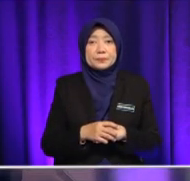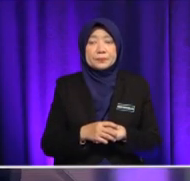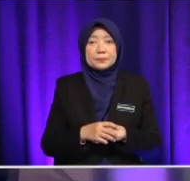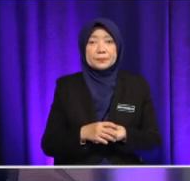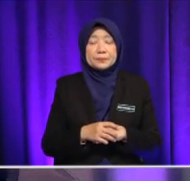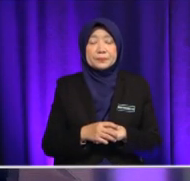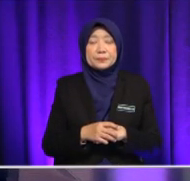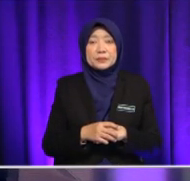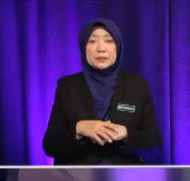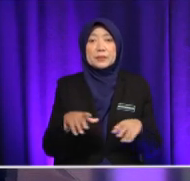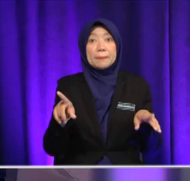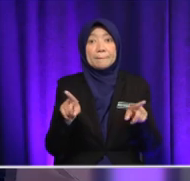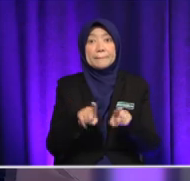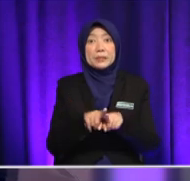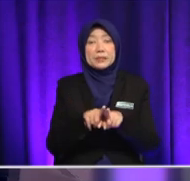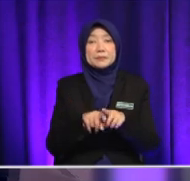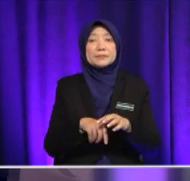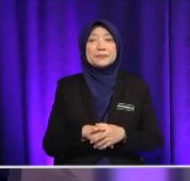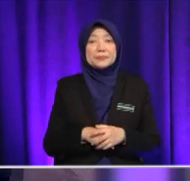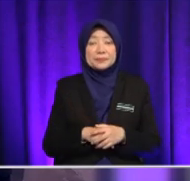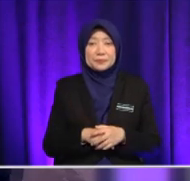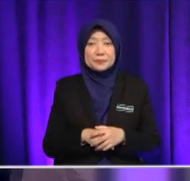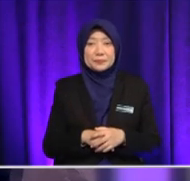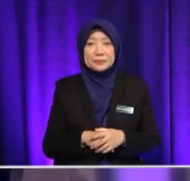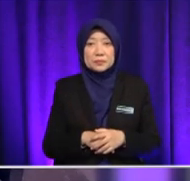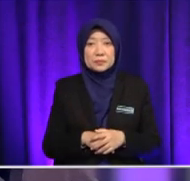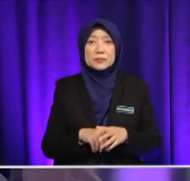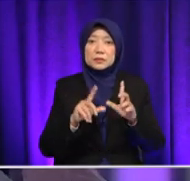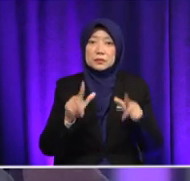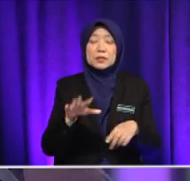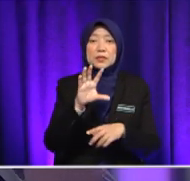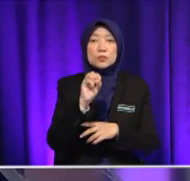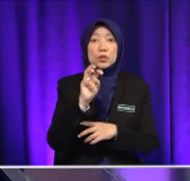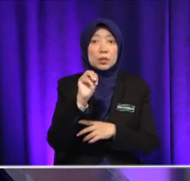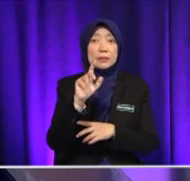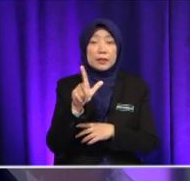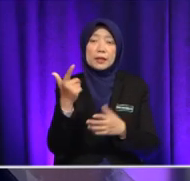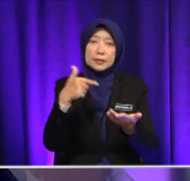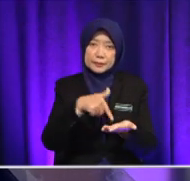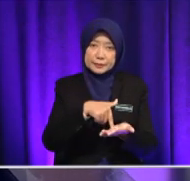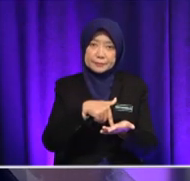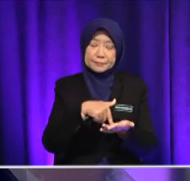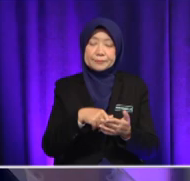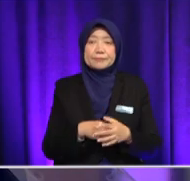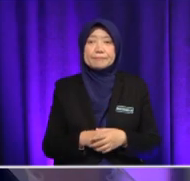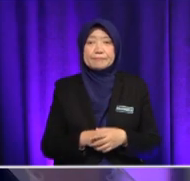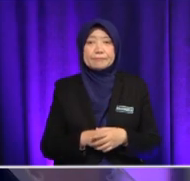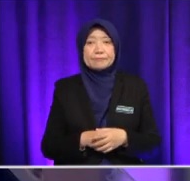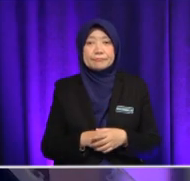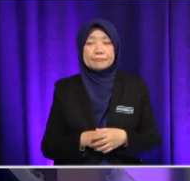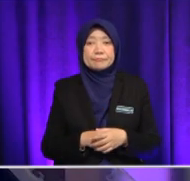ml juga, sama. Okey, dan kita letak 50 ml eh. Okey.